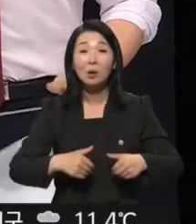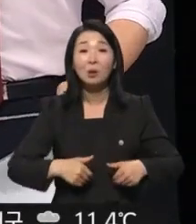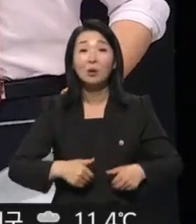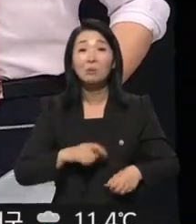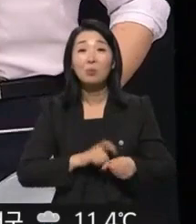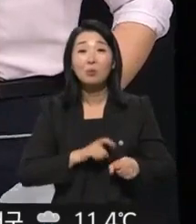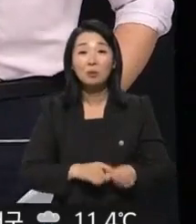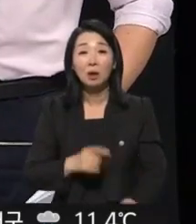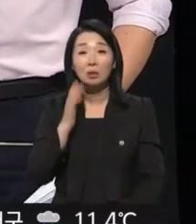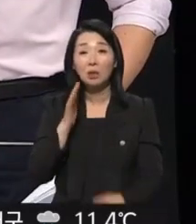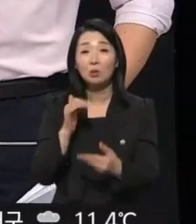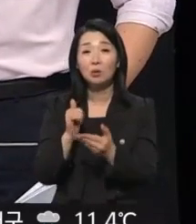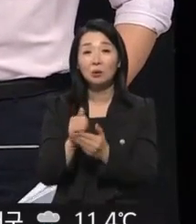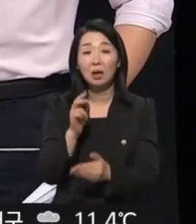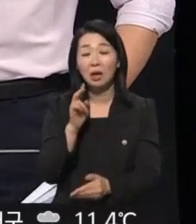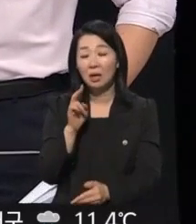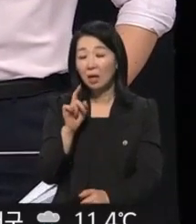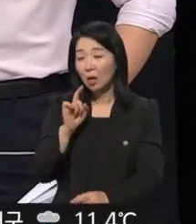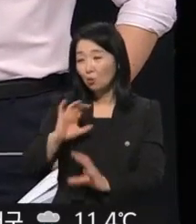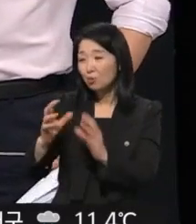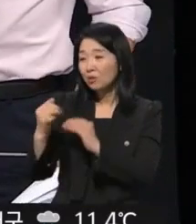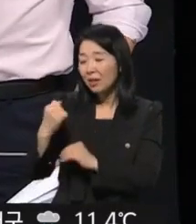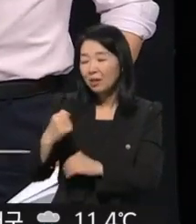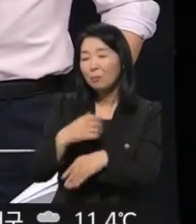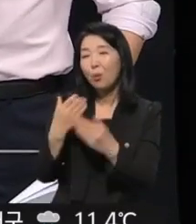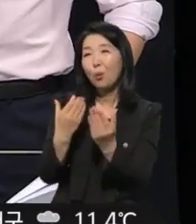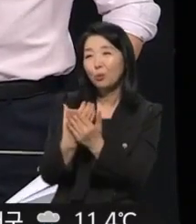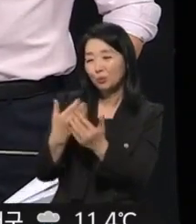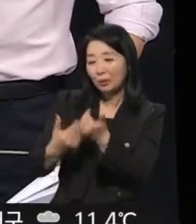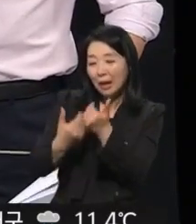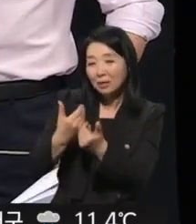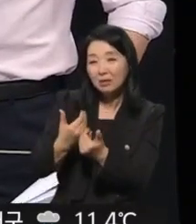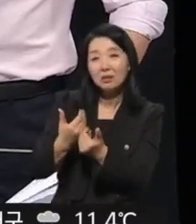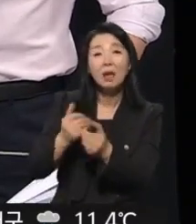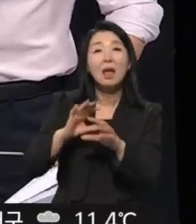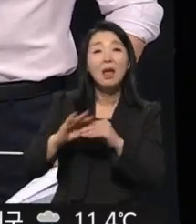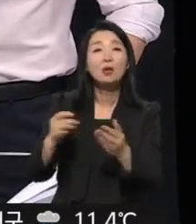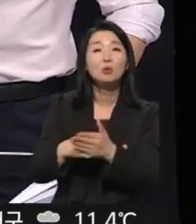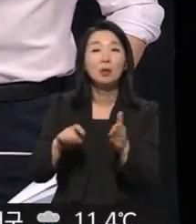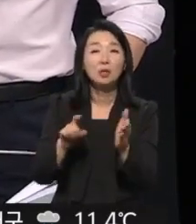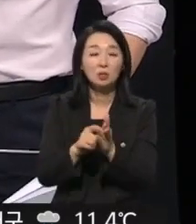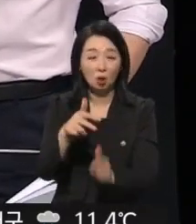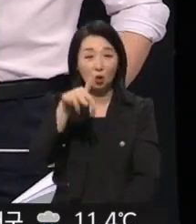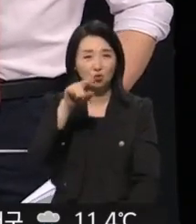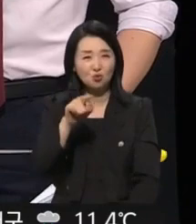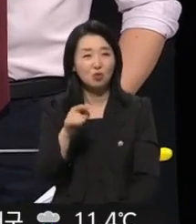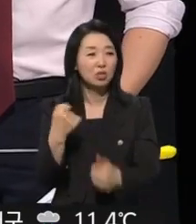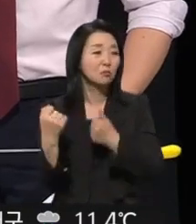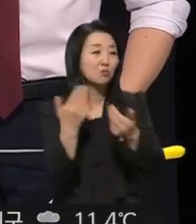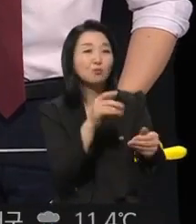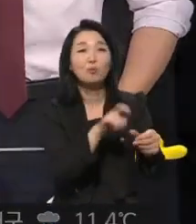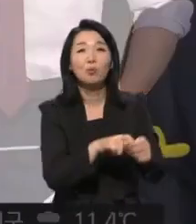여당 지도부 사이 불협화음이 있다는 염려를 털어내고 주 원내대표에게 힘을 실어주기 위함이란 건데요.